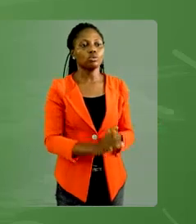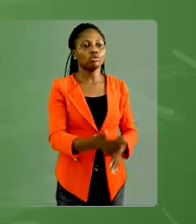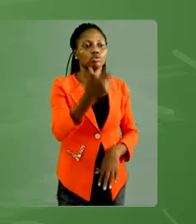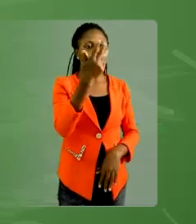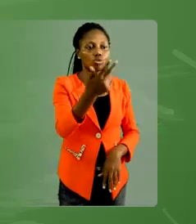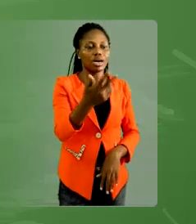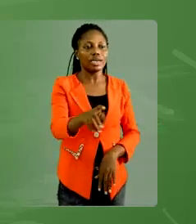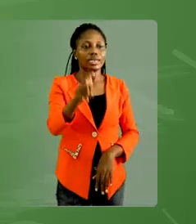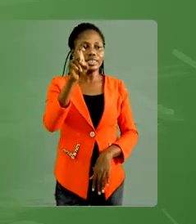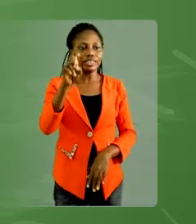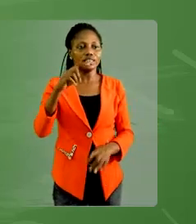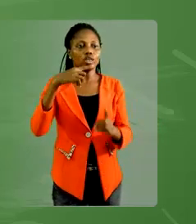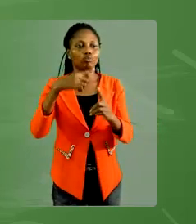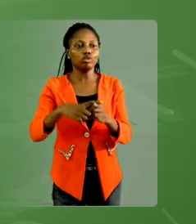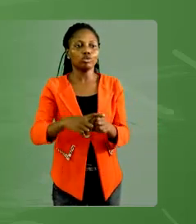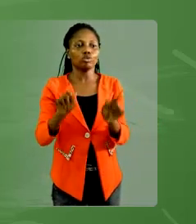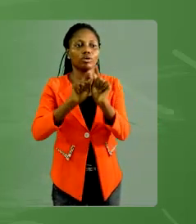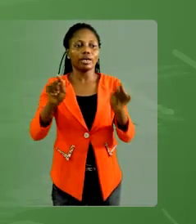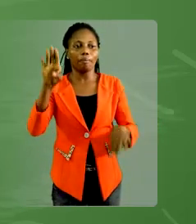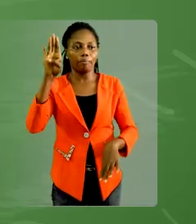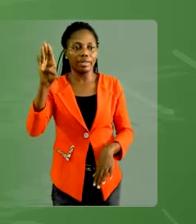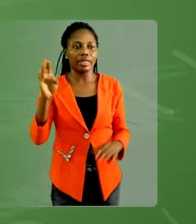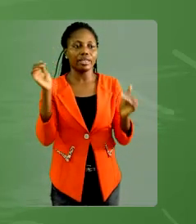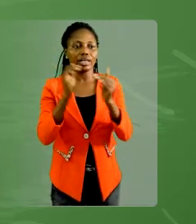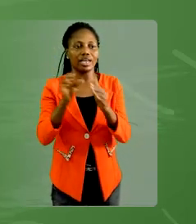allons transformer cette équation.